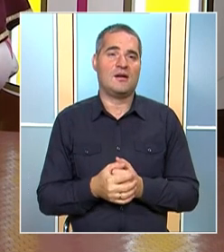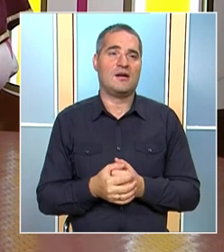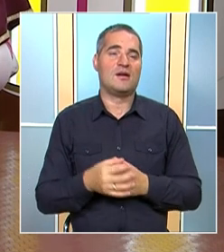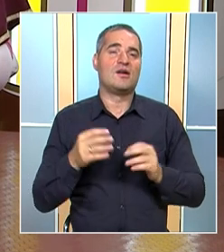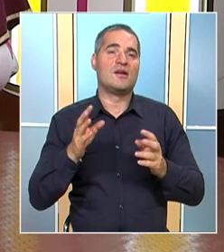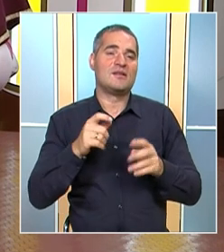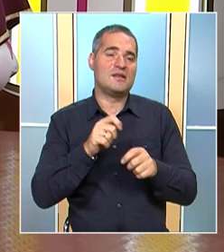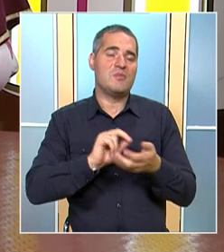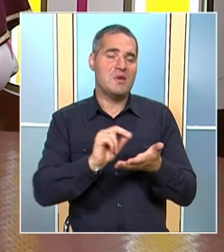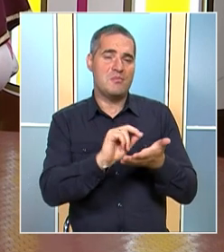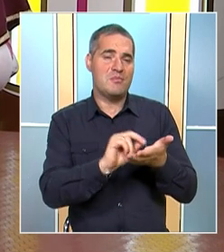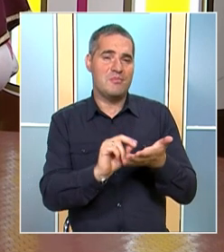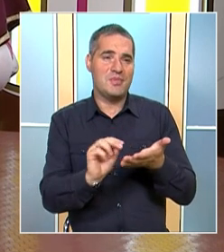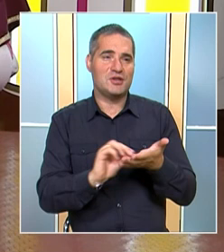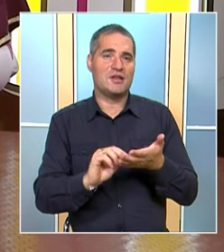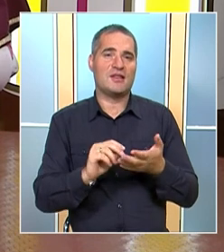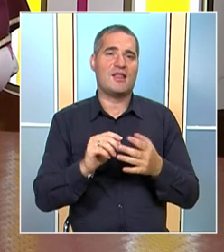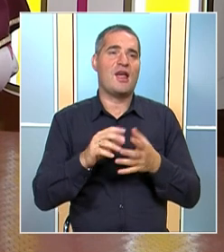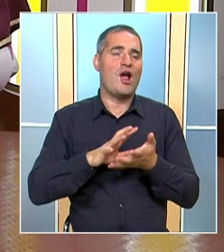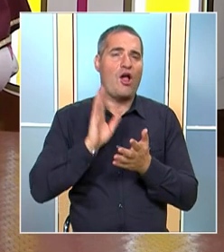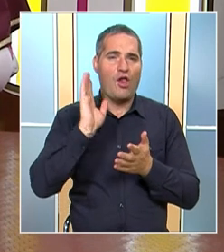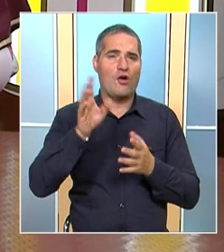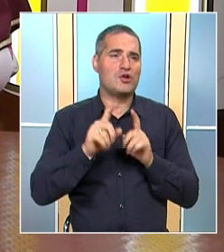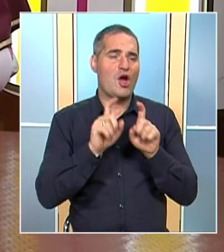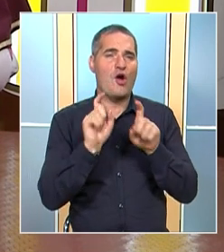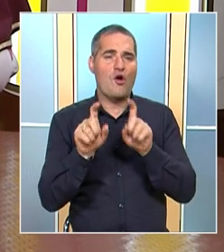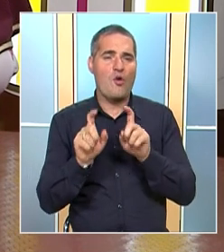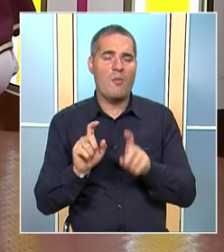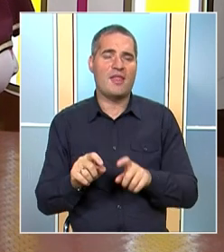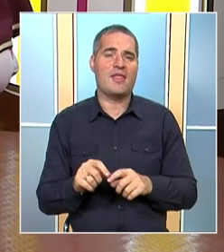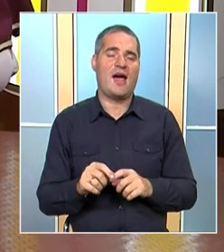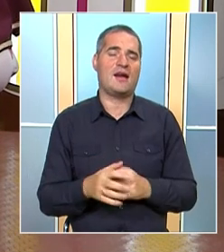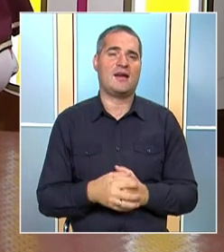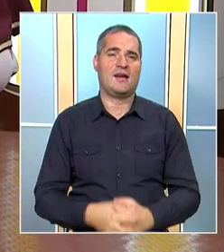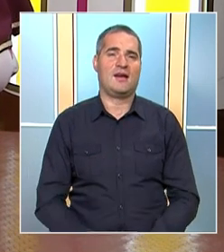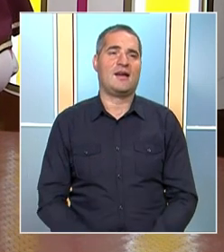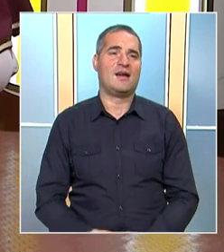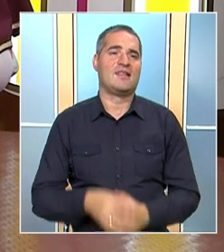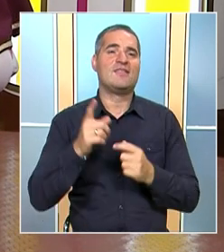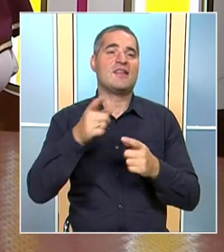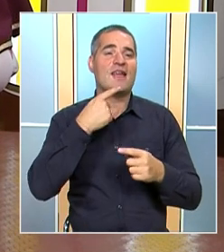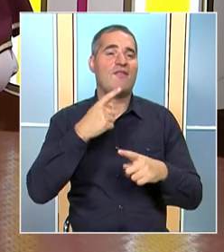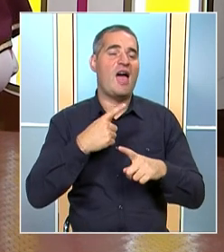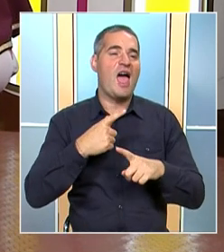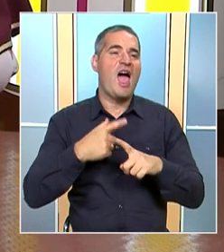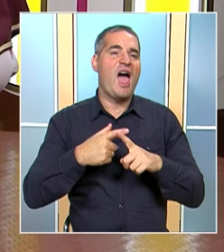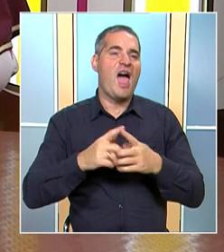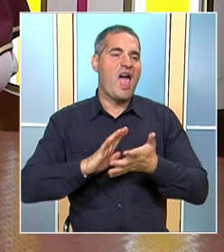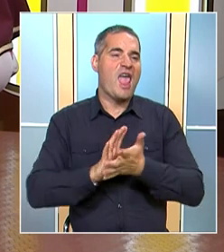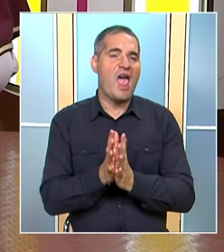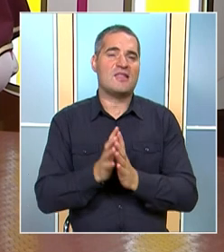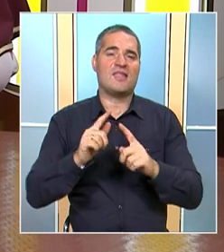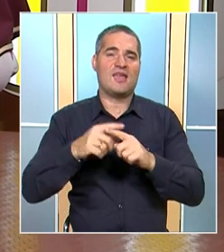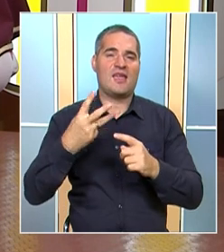дори да ми пишат гадни коментари, само да не казвам какви са. Тоест хейтери, а ти пишат хейтери. Да,